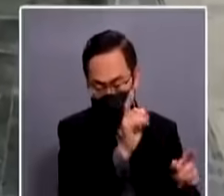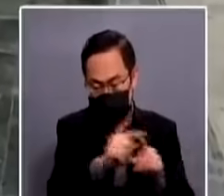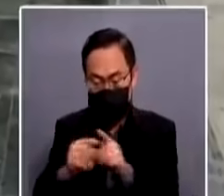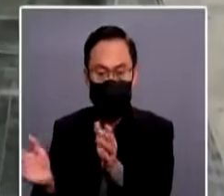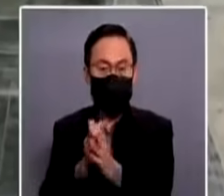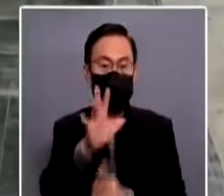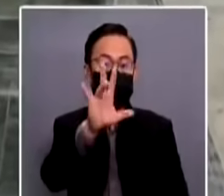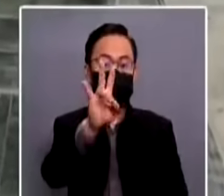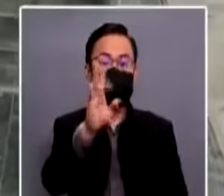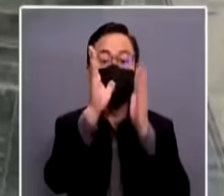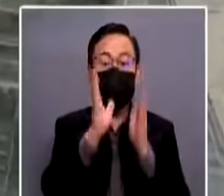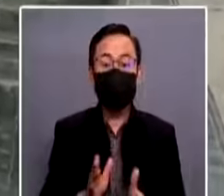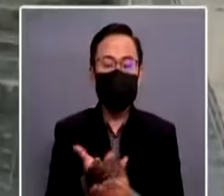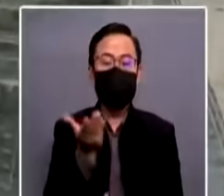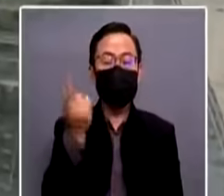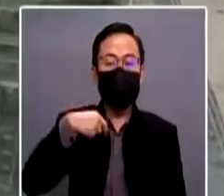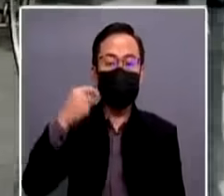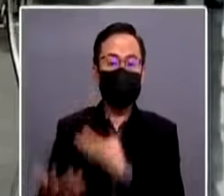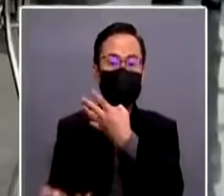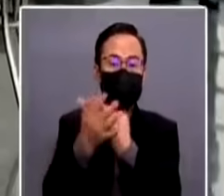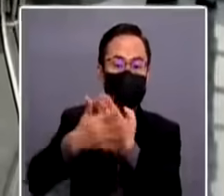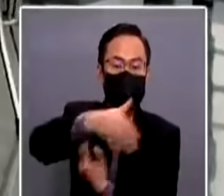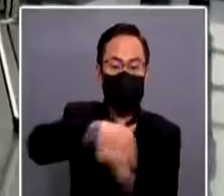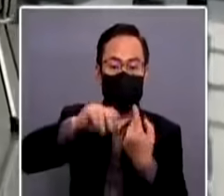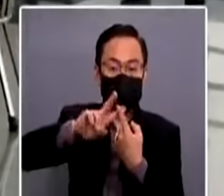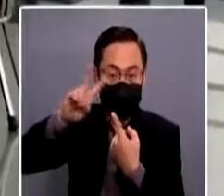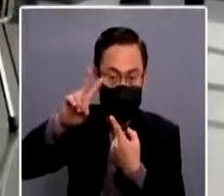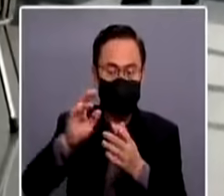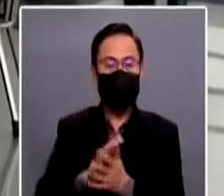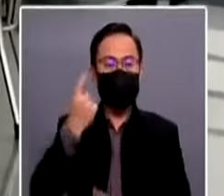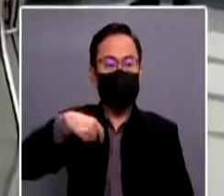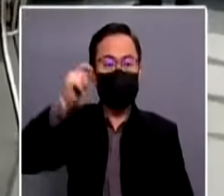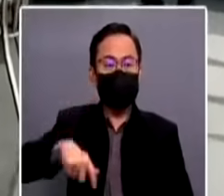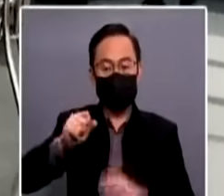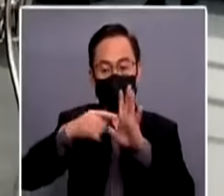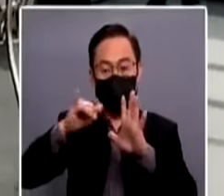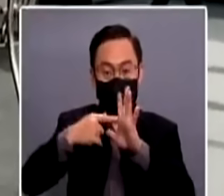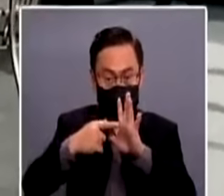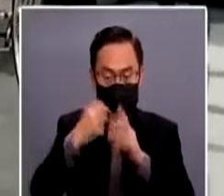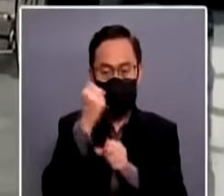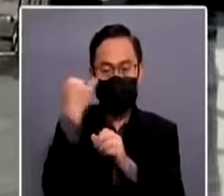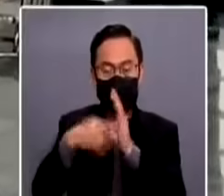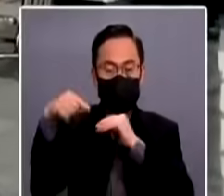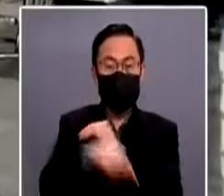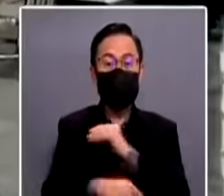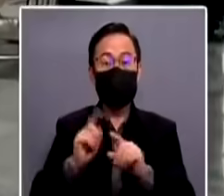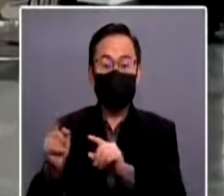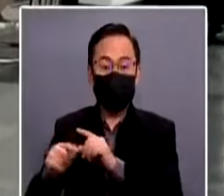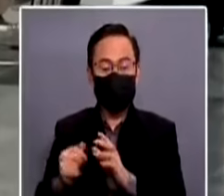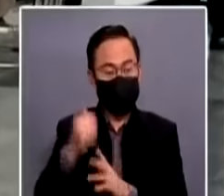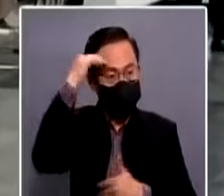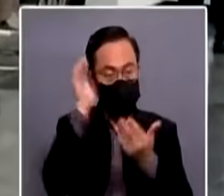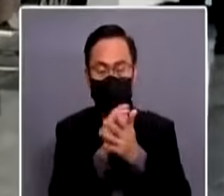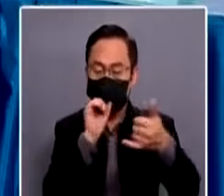2นะคะผ่านทางระบบวิดีโอคอนเฟอเรนซ์ต่อศาลอาญาคดีทุจริตและประพฤติมิชอบกลางตอนนี้เนี่ยนะคะตำรวจได้แจ้งข้อห